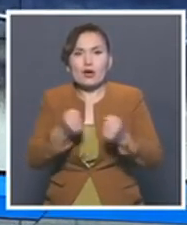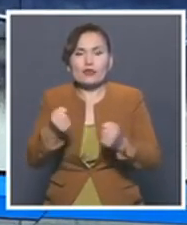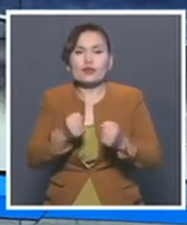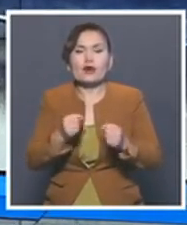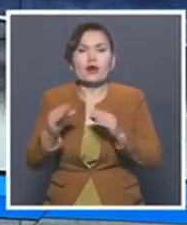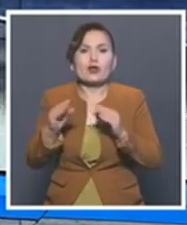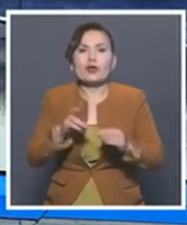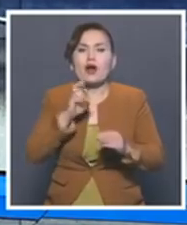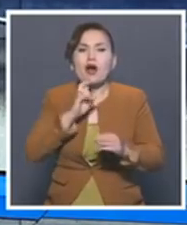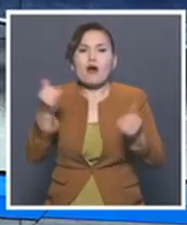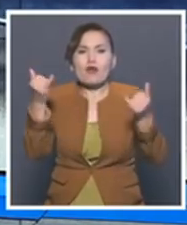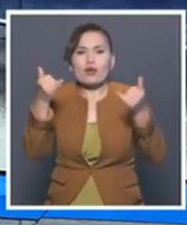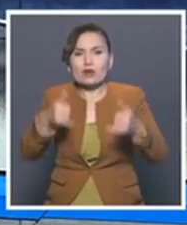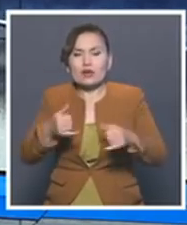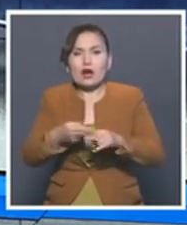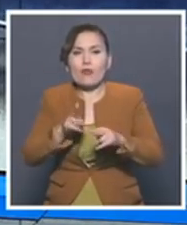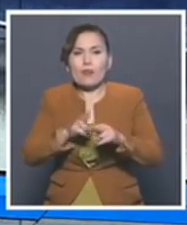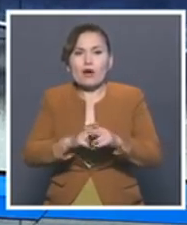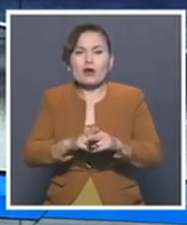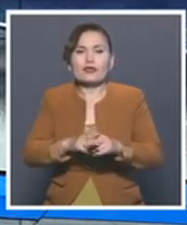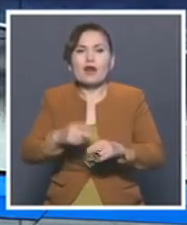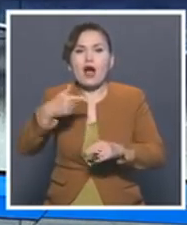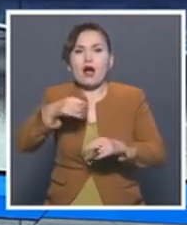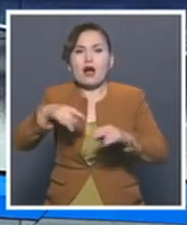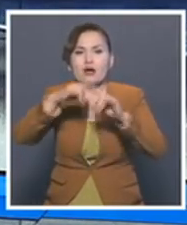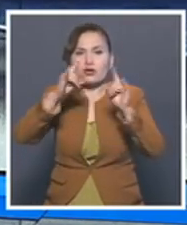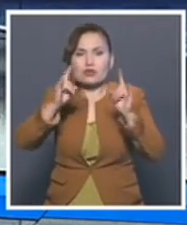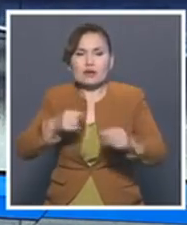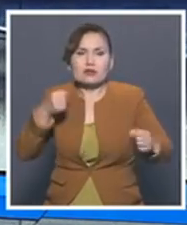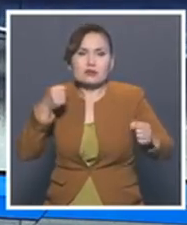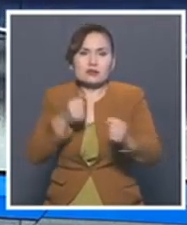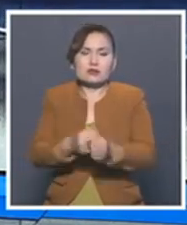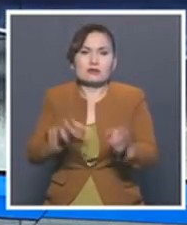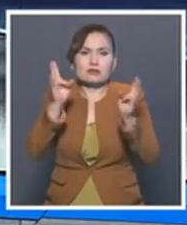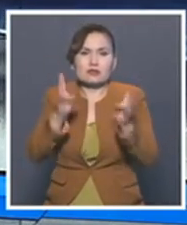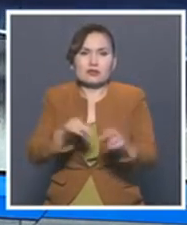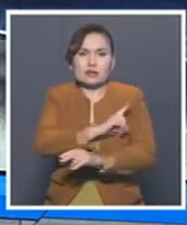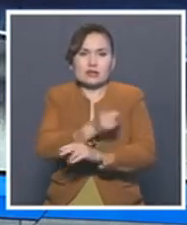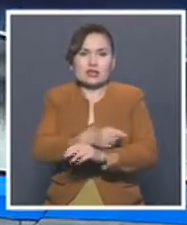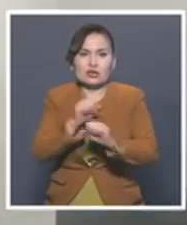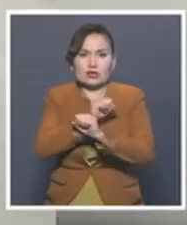жағармай станциясында көлемі 4 текше метр газ қойылған ыдысқа соғылып жарылды.